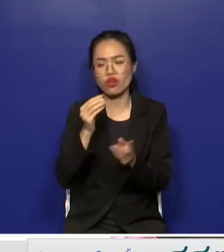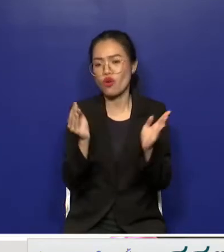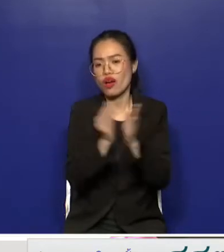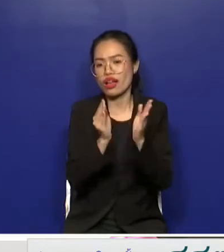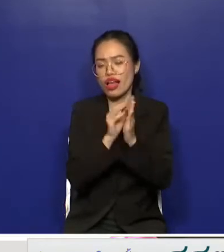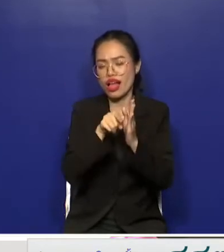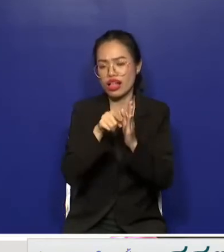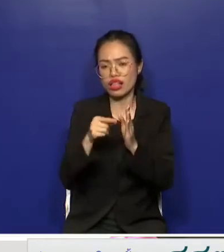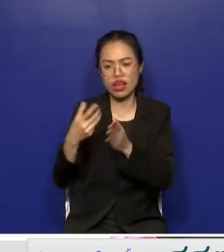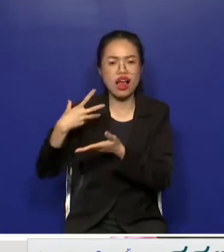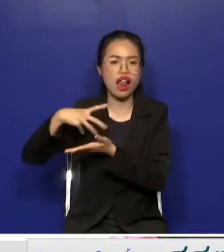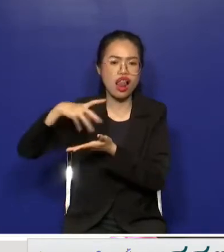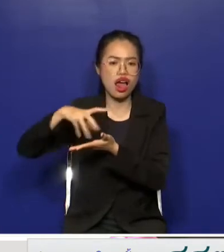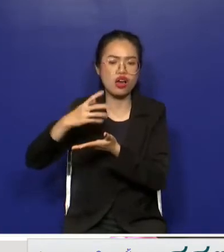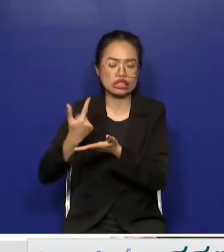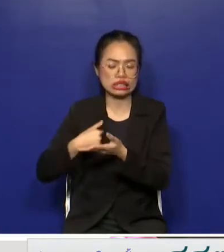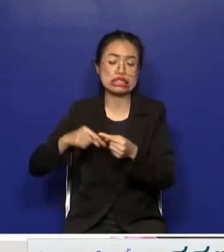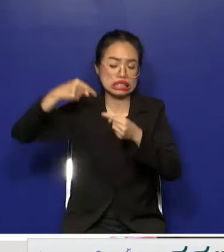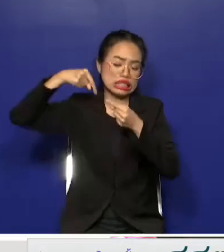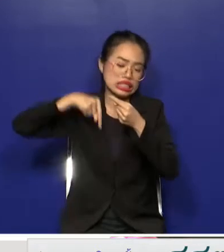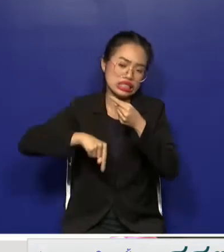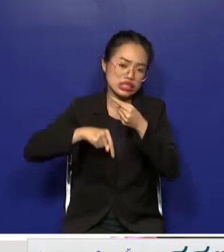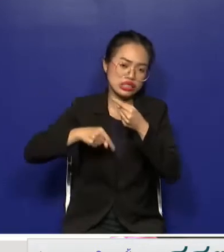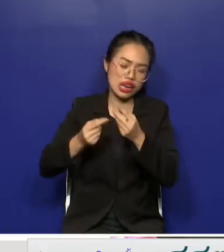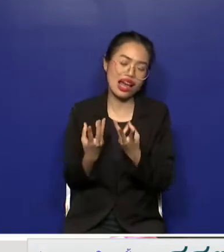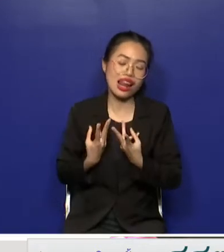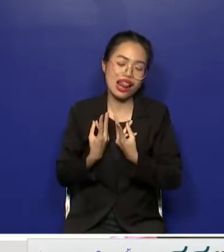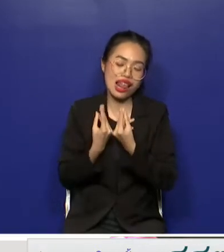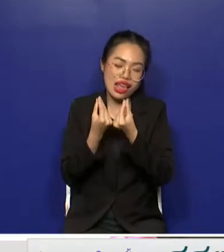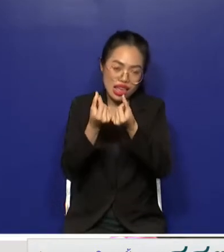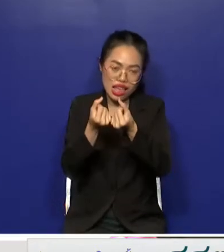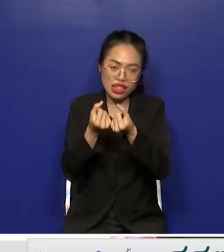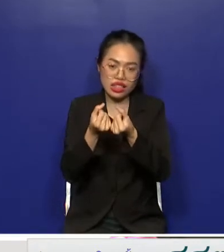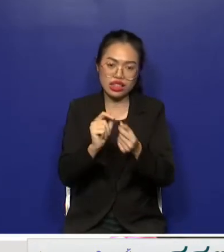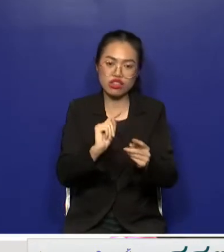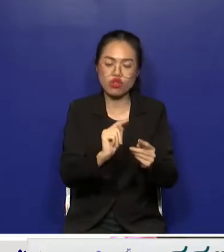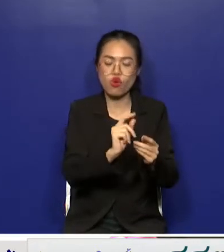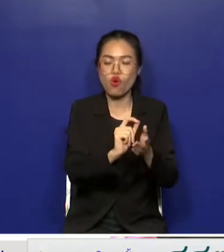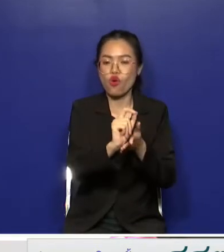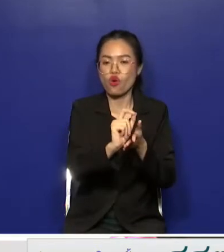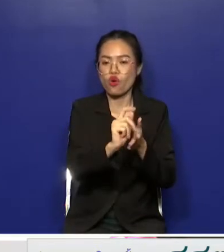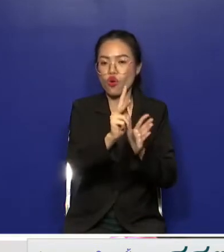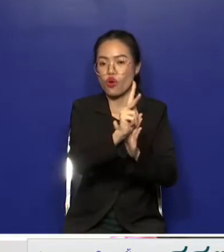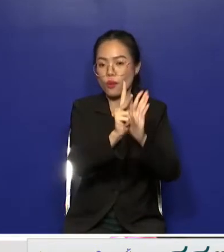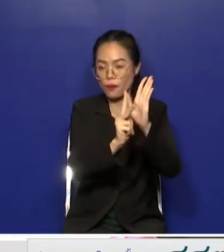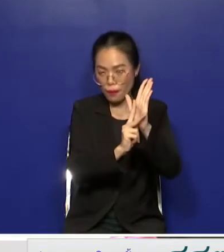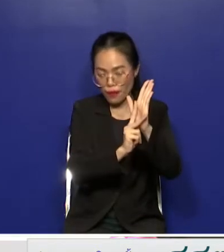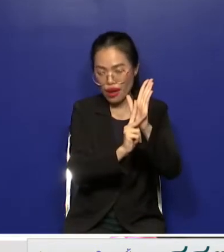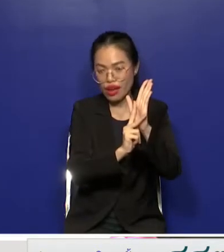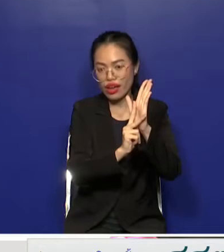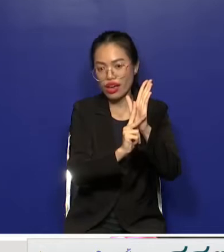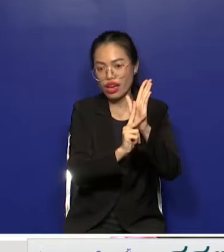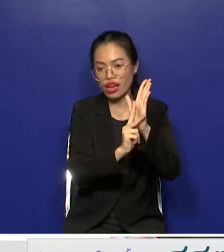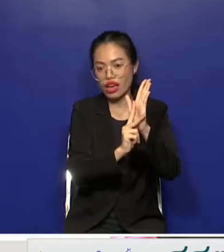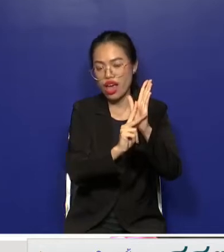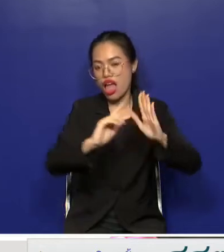เพื่สมัชิผมพไปเยอะ แลนผมลงลลเอียด ใหเหตวอย่างการเขียนกฎหมายให้อำนา